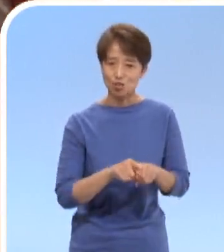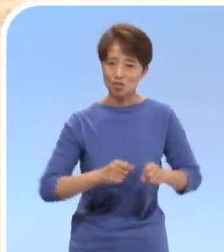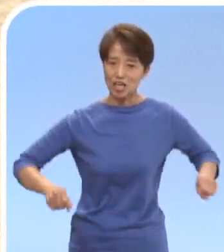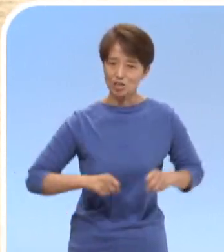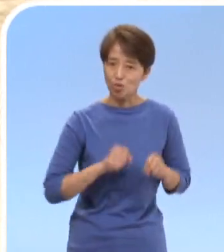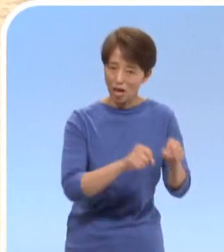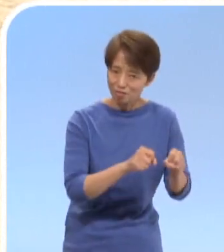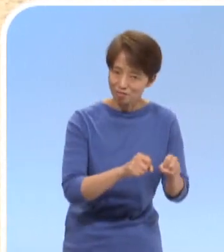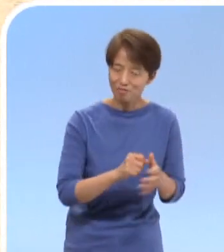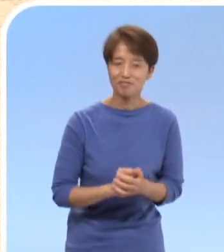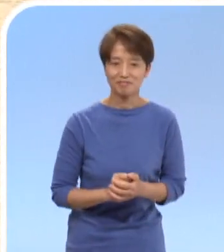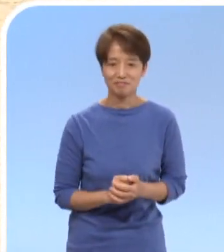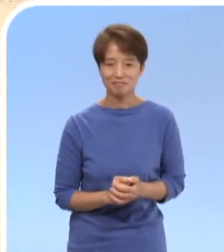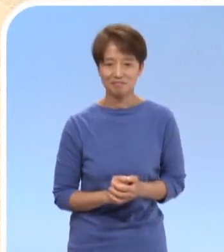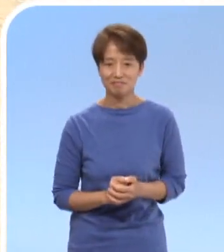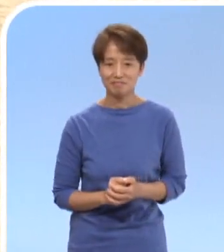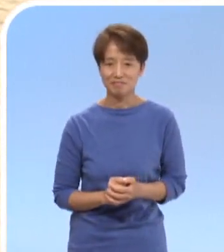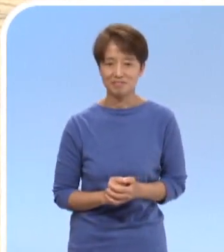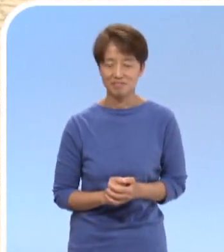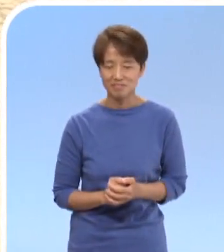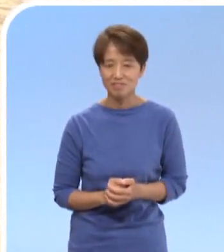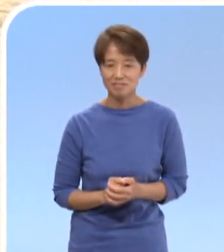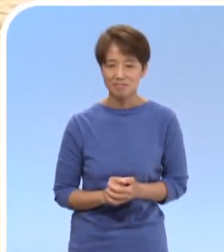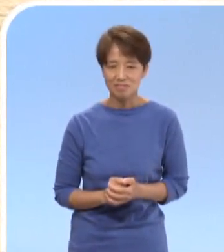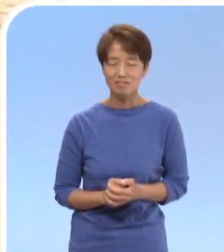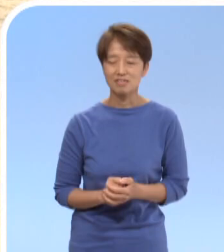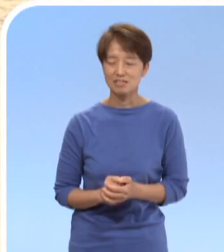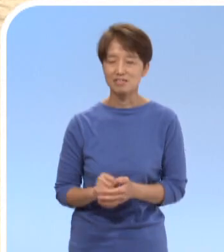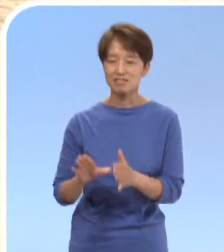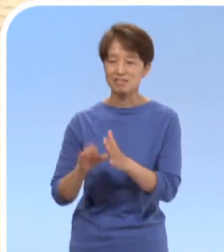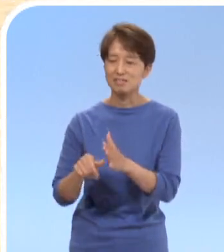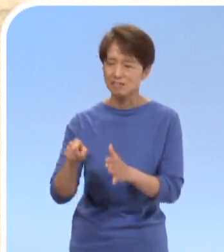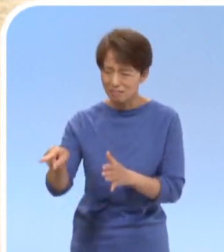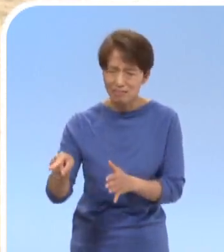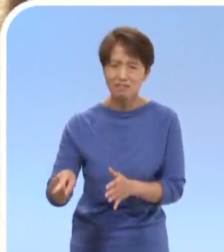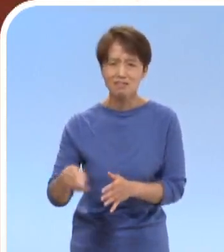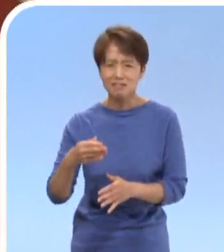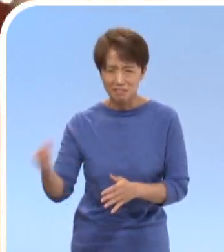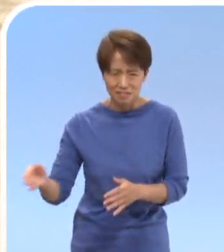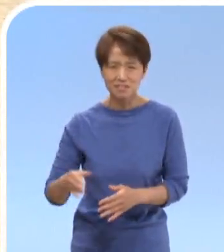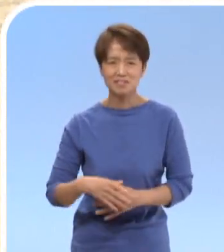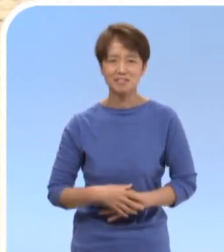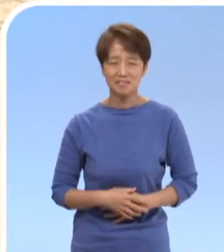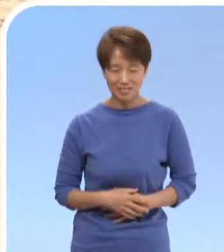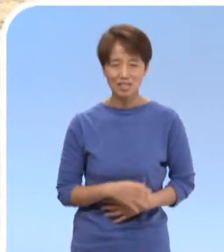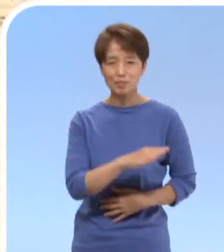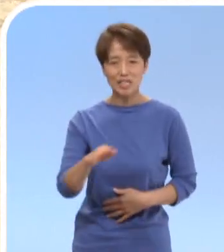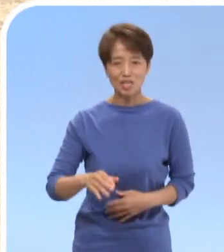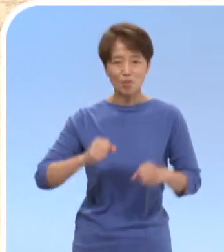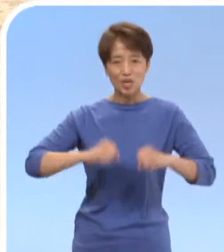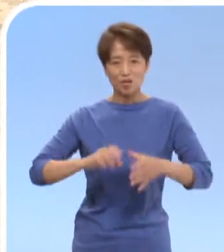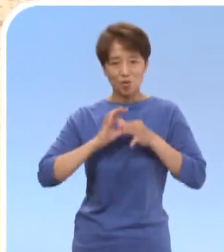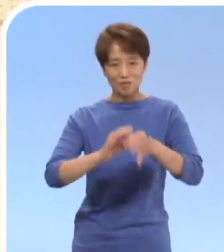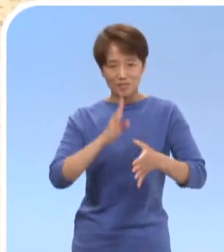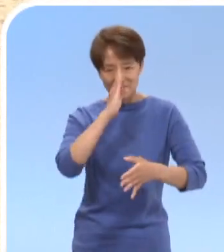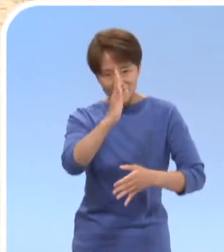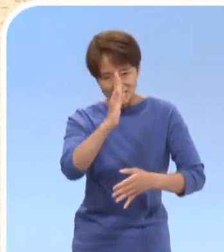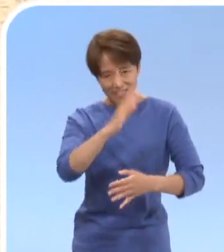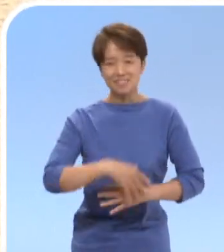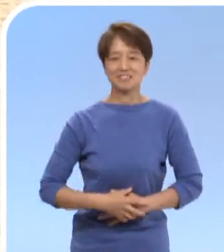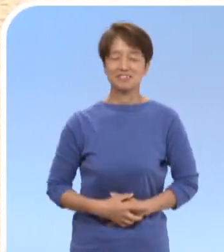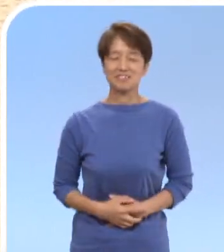緒に赤坂体操やろか。 何それ。 1、2、3、4、 何やその体操。皆さんもお手伝い。